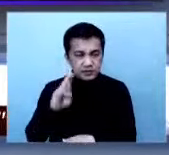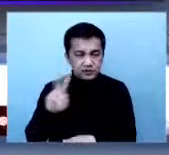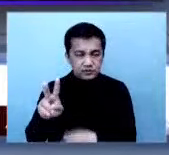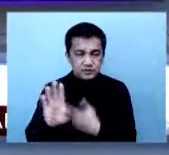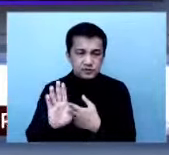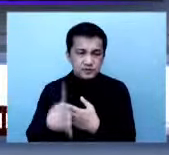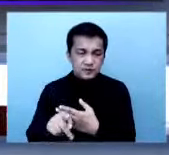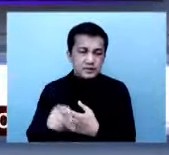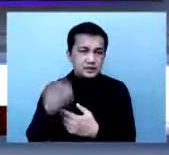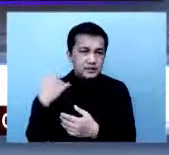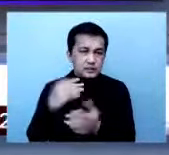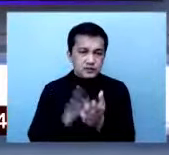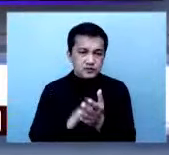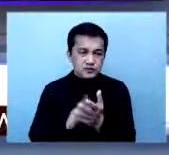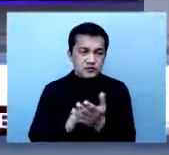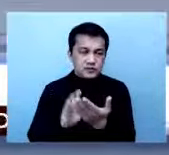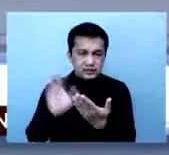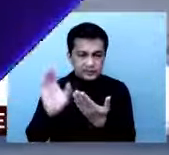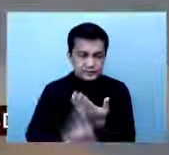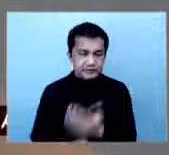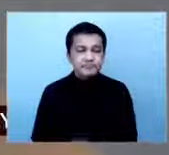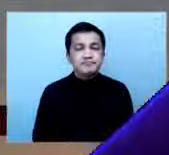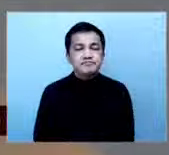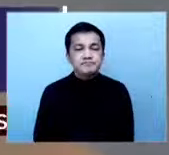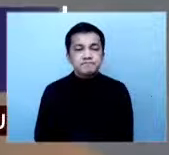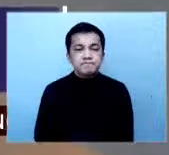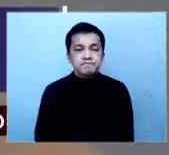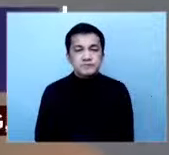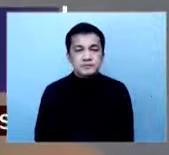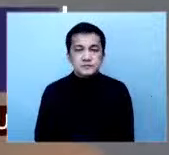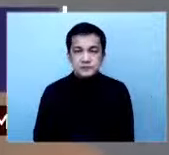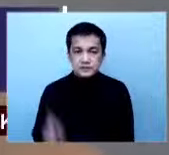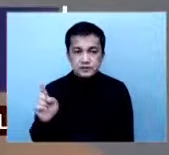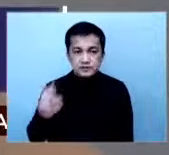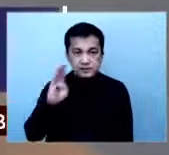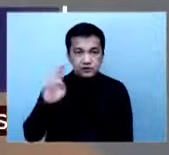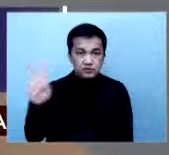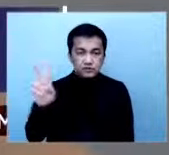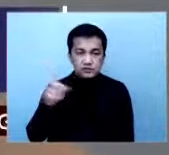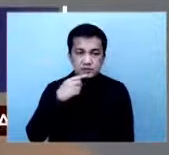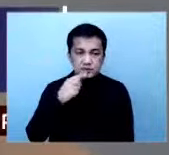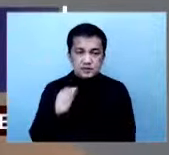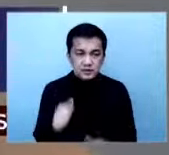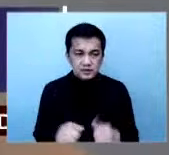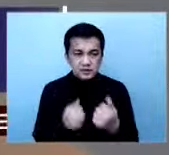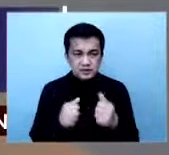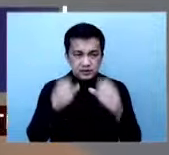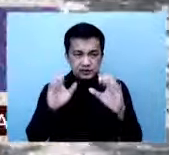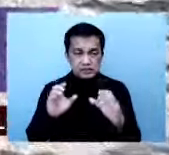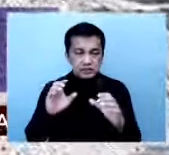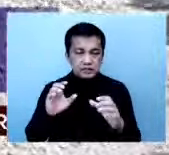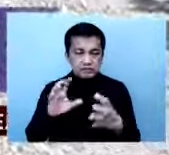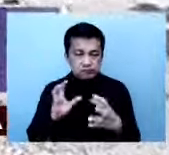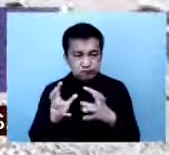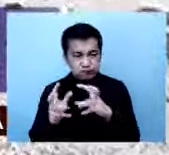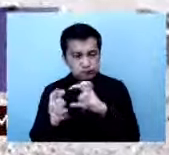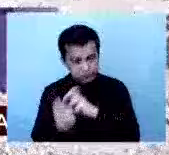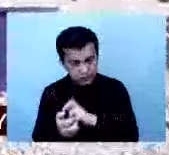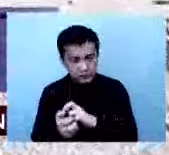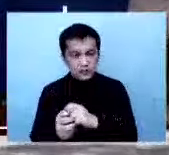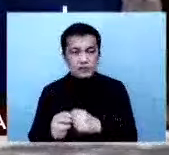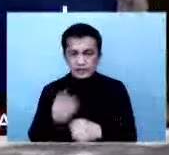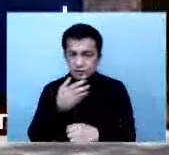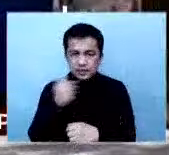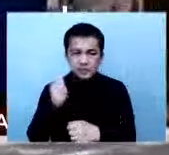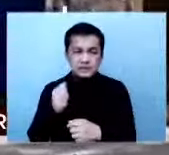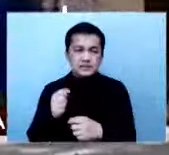ang dating school calendar sa bansa ayon kay pangulong Bongbong Marcos hamon ang climate change kaya makabubuting Ibalik sa